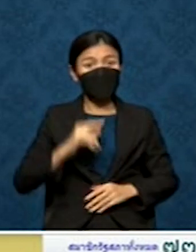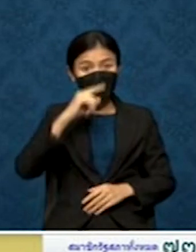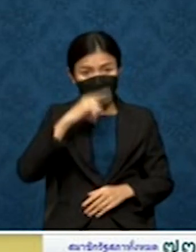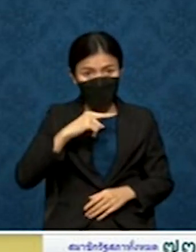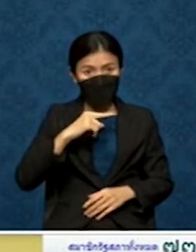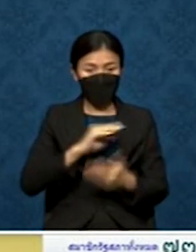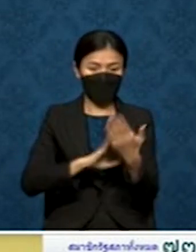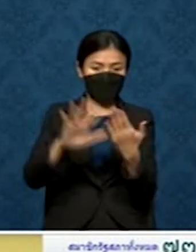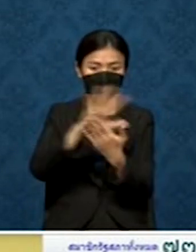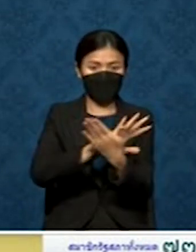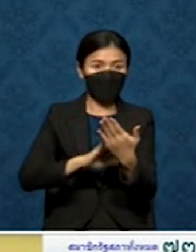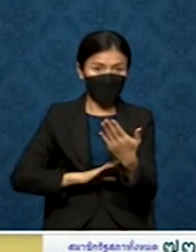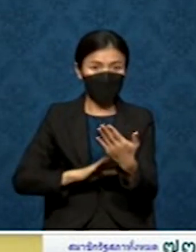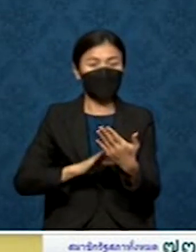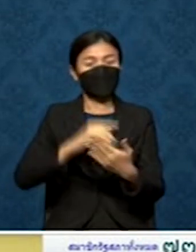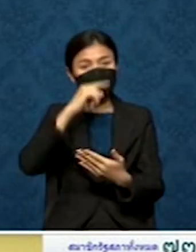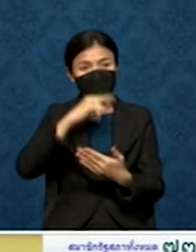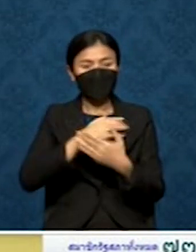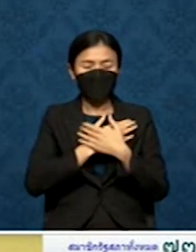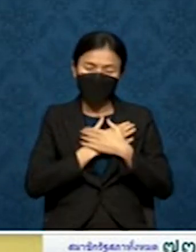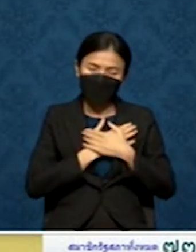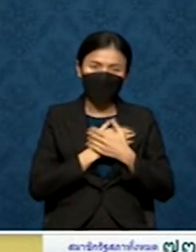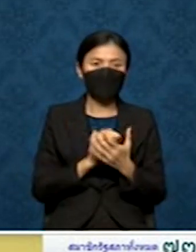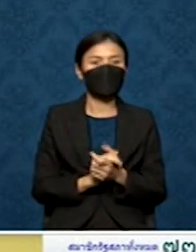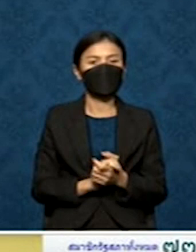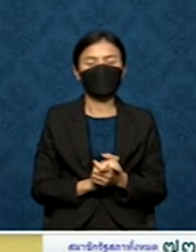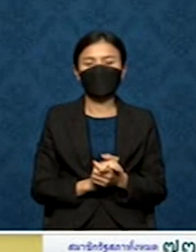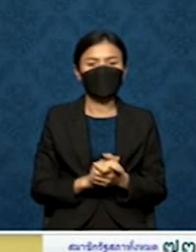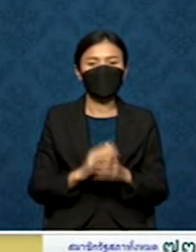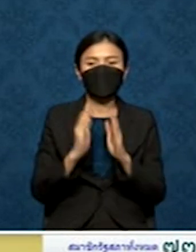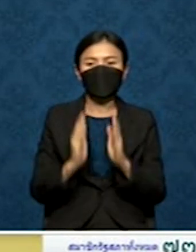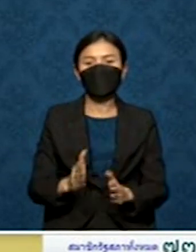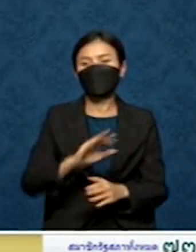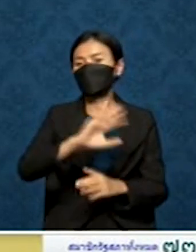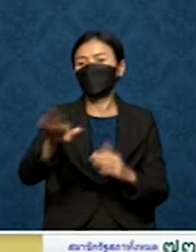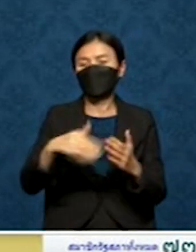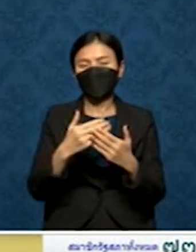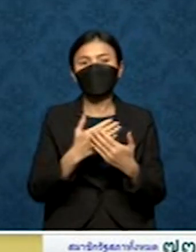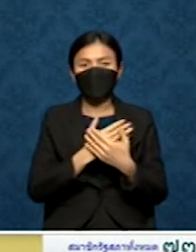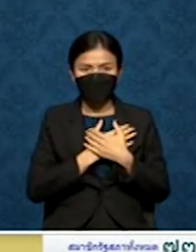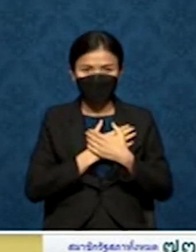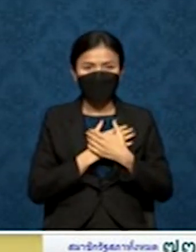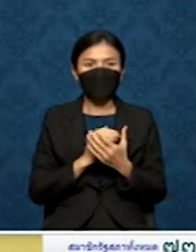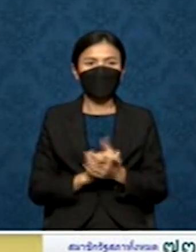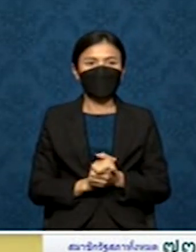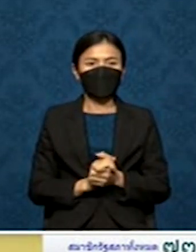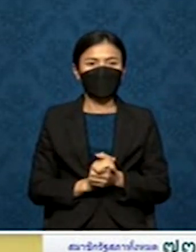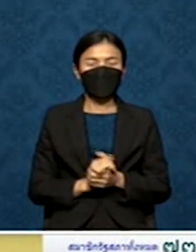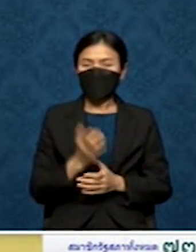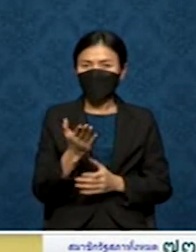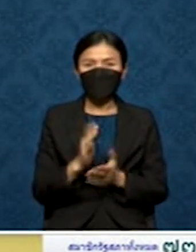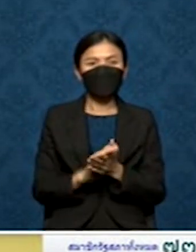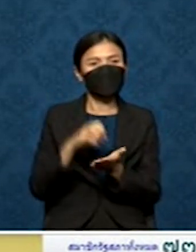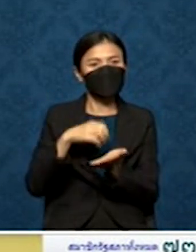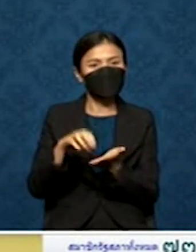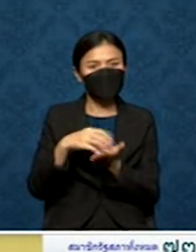แล้วก็รักทุกคนฮะไม่ว่าจะเป็นฝ่ายไหนผมก็ถือว่าเป็นคนไทยด้วยกันผมจะไม่ใช้เวลามากครับ